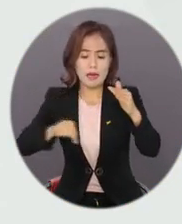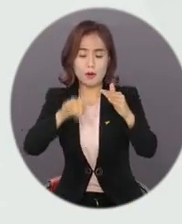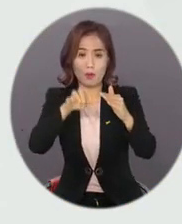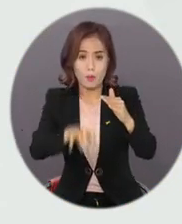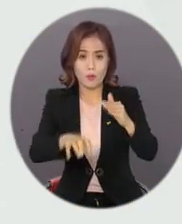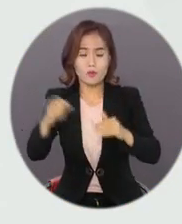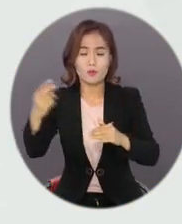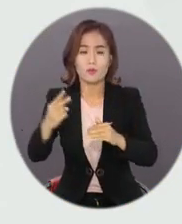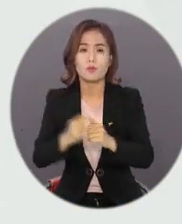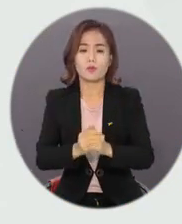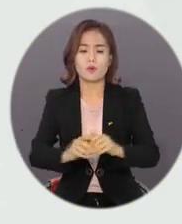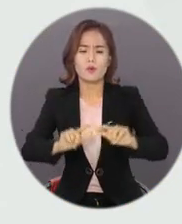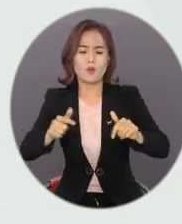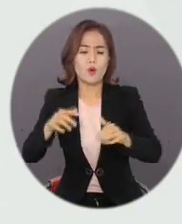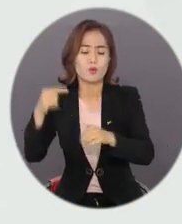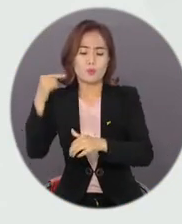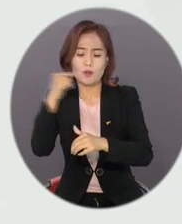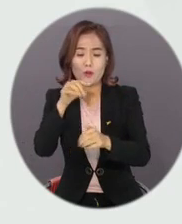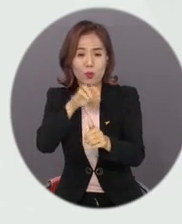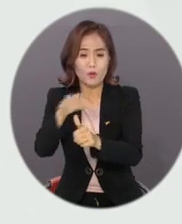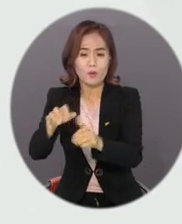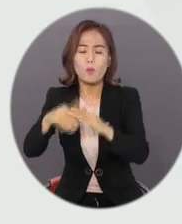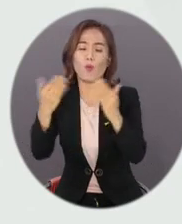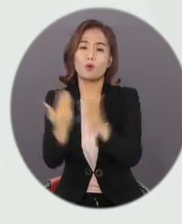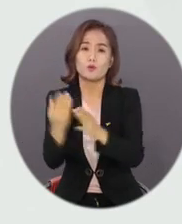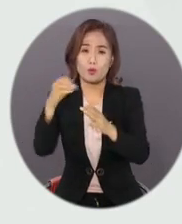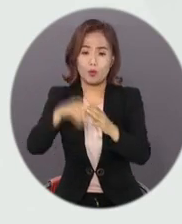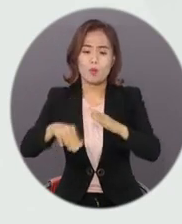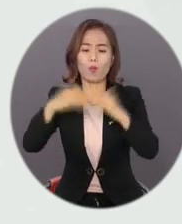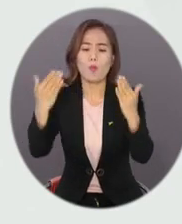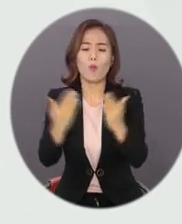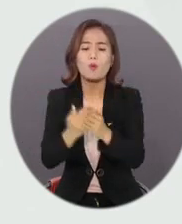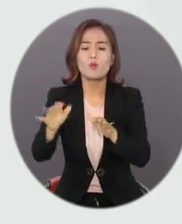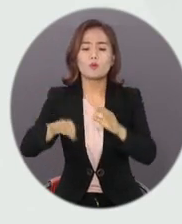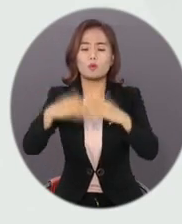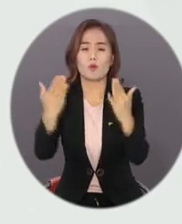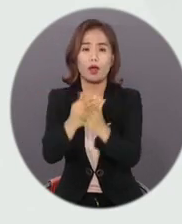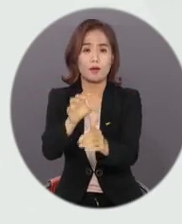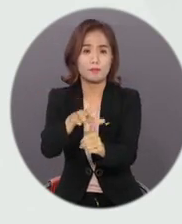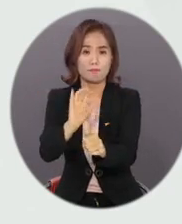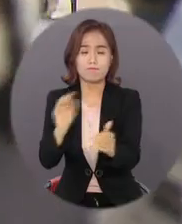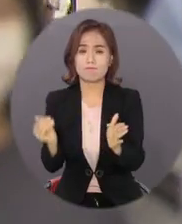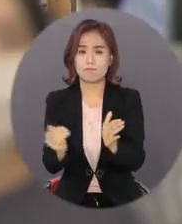등 그동안 규제가 심했던 업종을 포함해 모든 업종에서 규제가